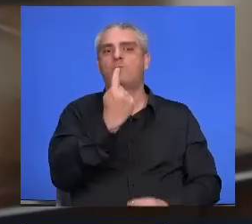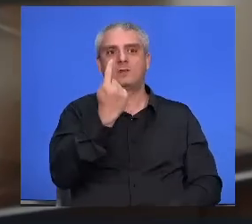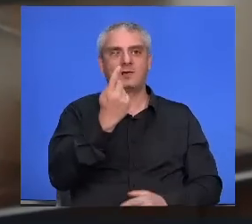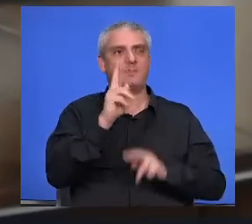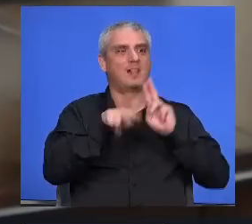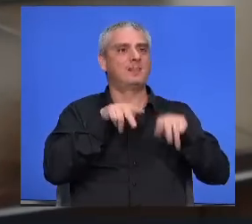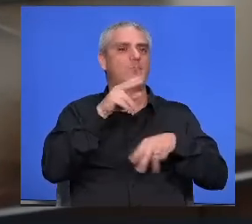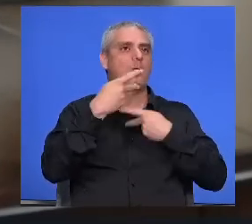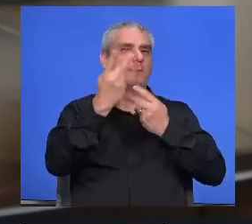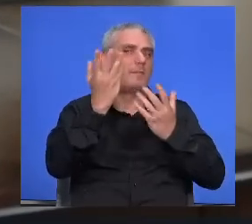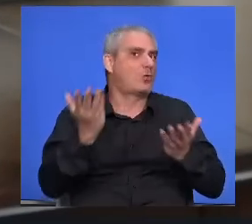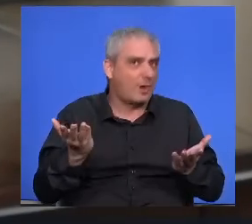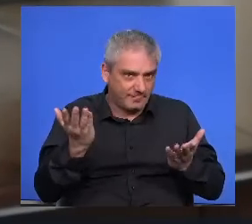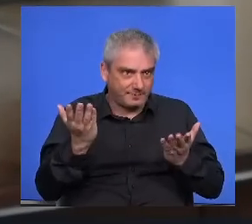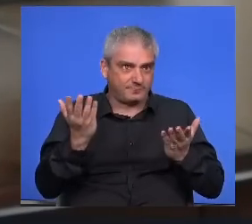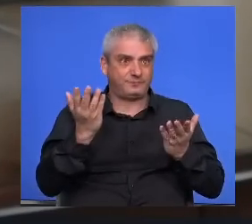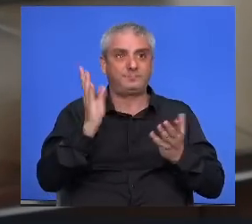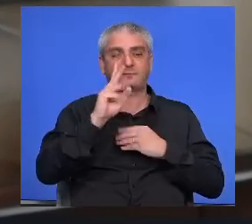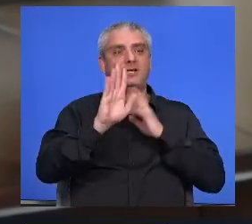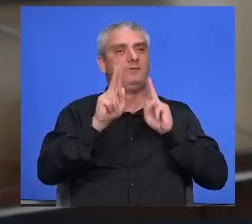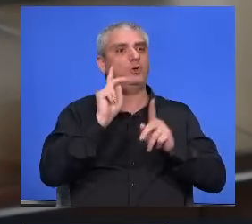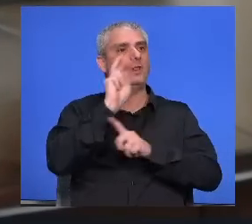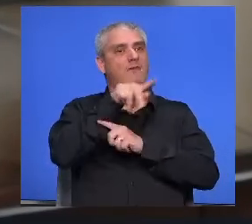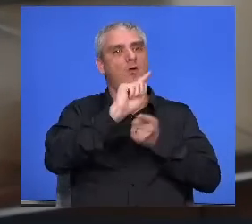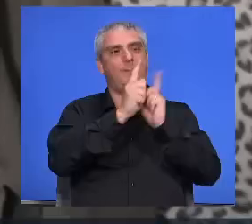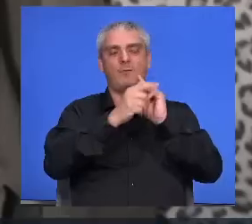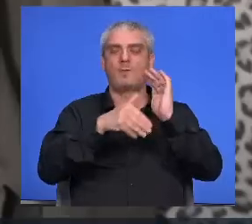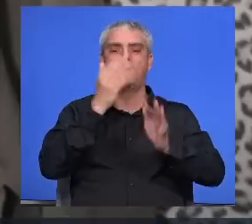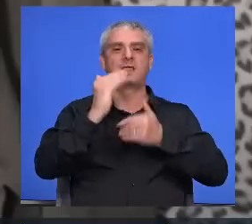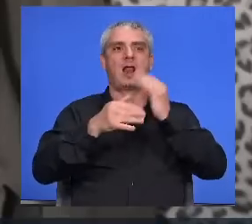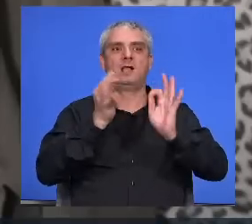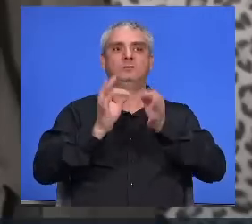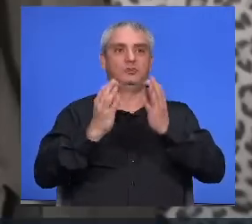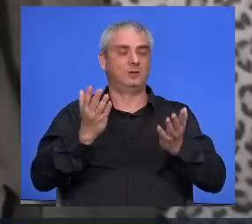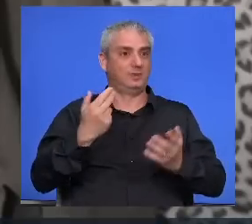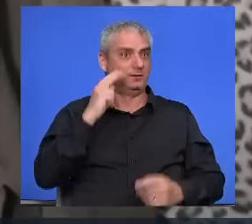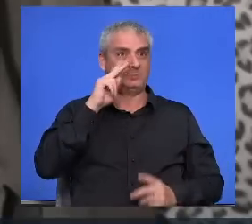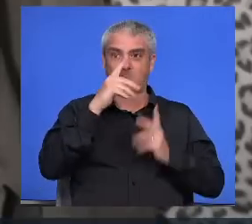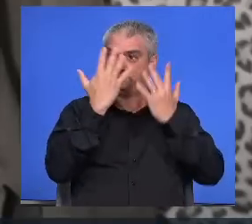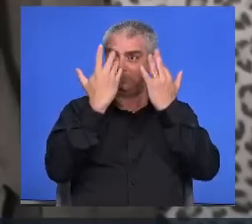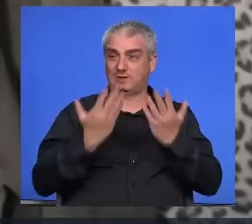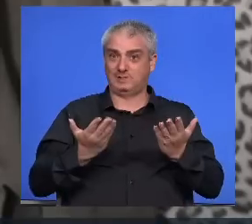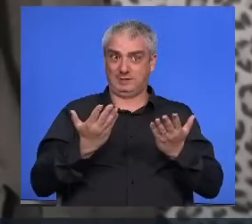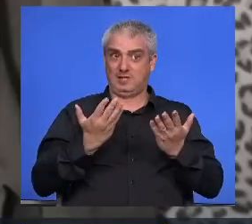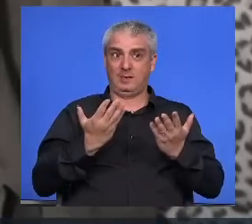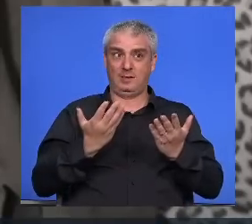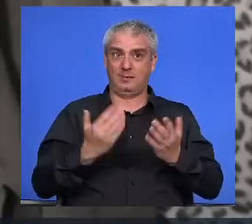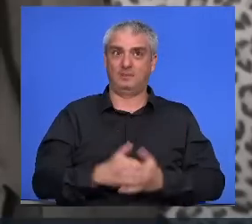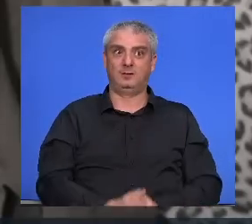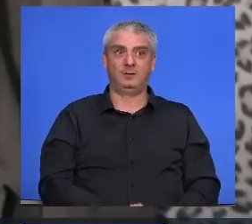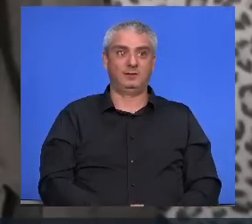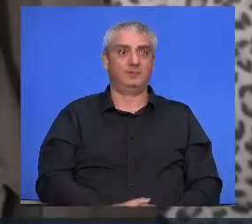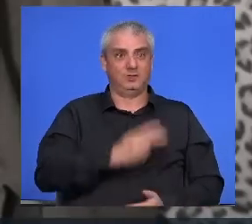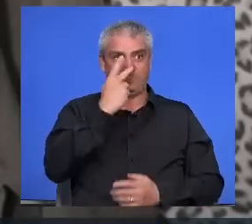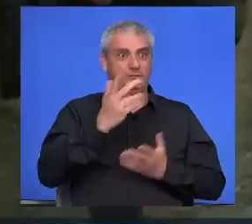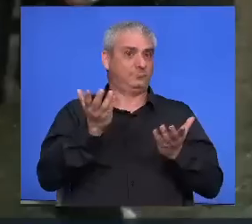לטיפולים מסוימים בבתי חולים ואפשרות להופיע במקומם בהליכים משפטיים. Und wenn man sich mal ganz ehrlich die Statistiken anguckt, dann halten halt